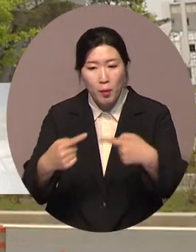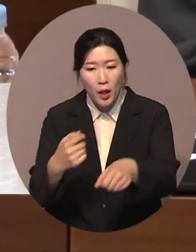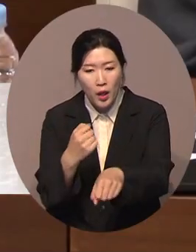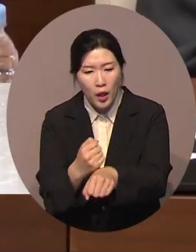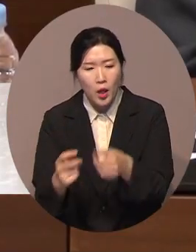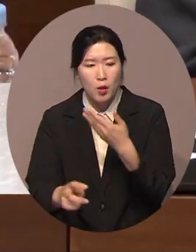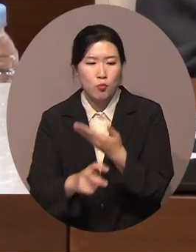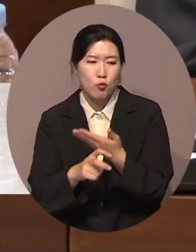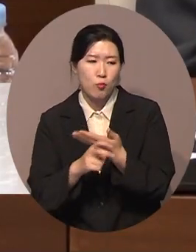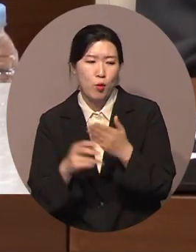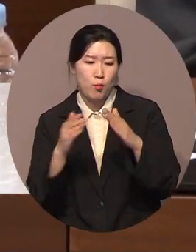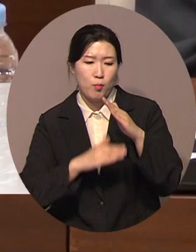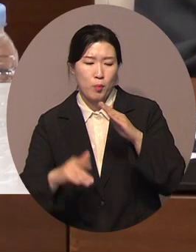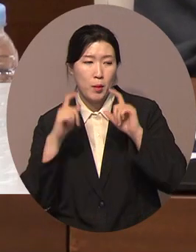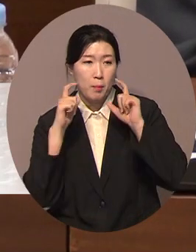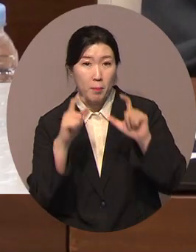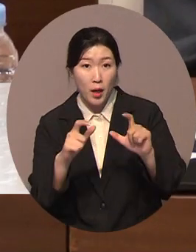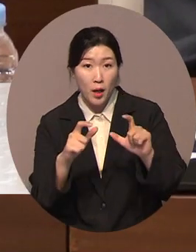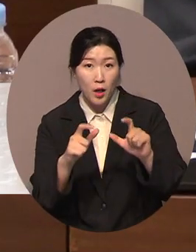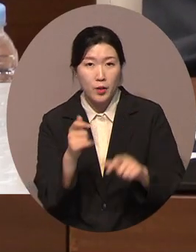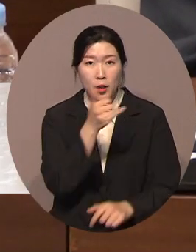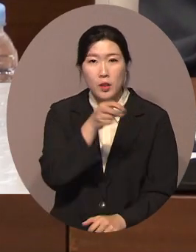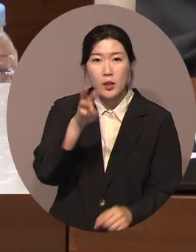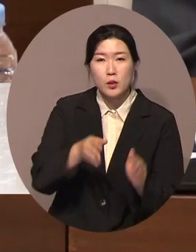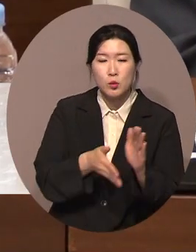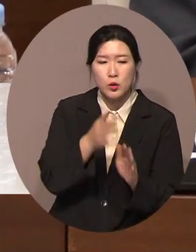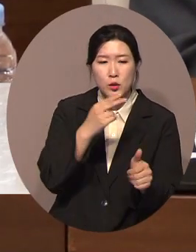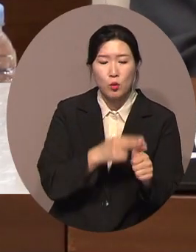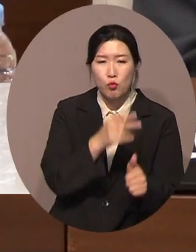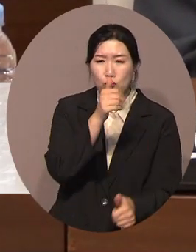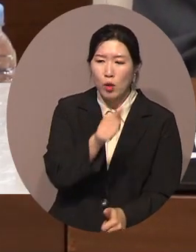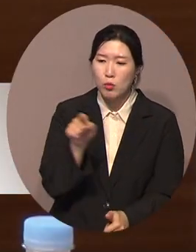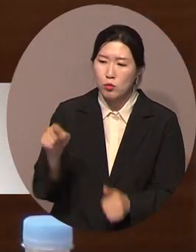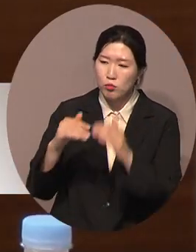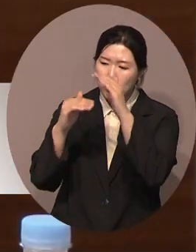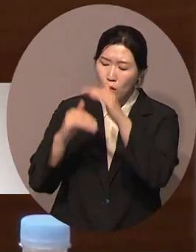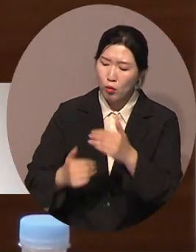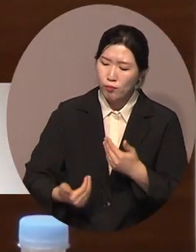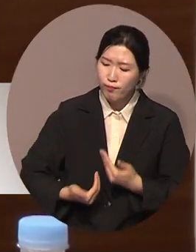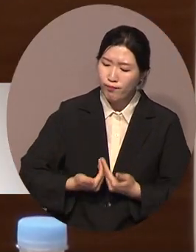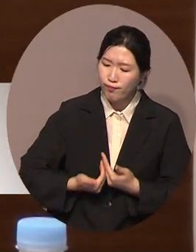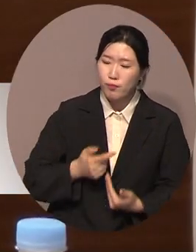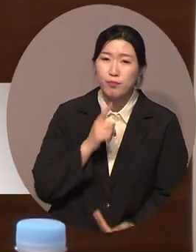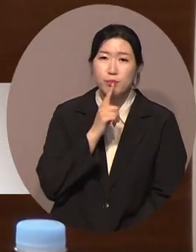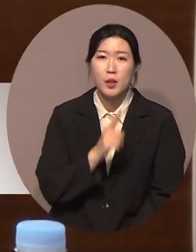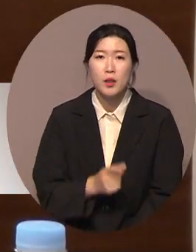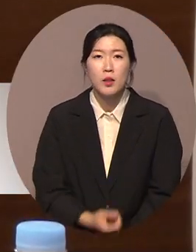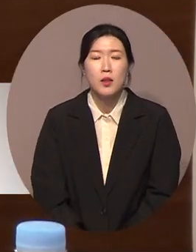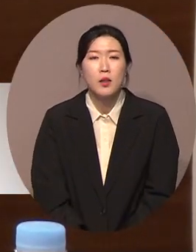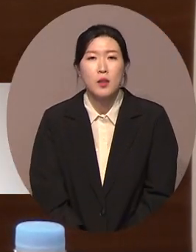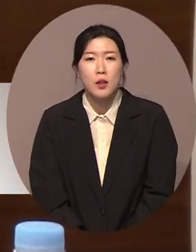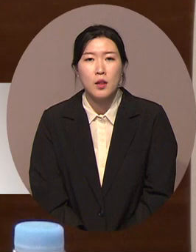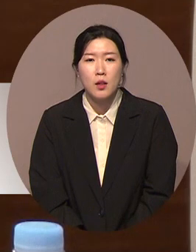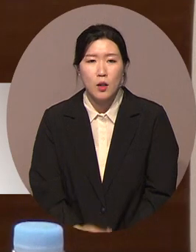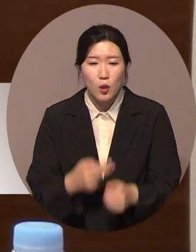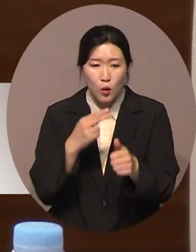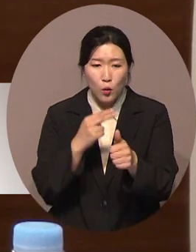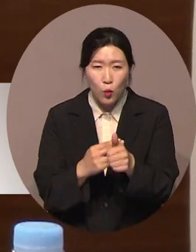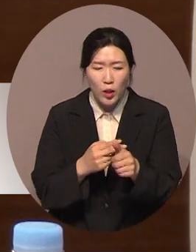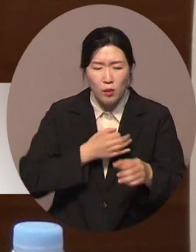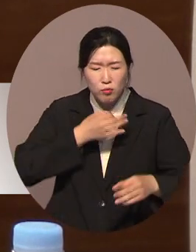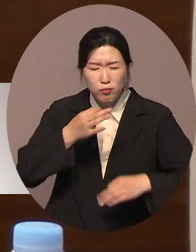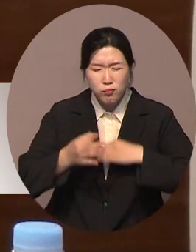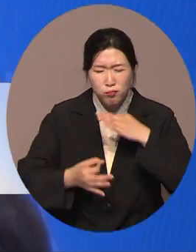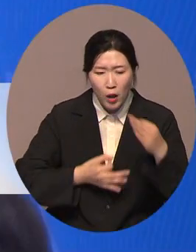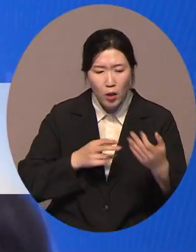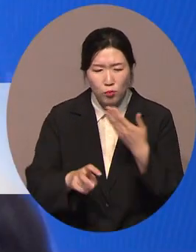규정한 것과 관련해 최교진 세종식 교육감이 우려를 표했습니다 최교육감은 기자간담회에서 교사들의 절규를